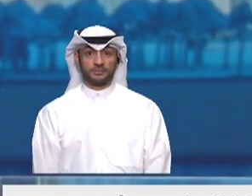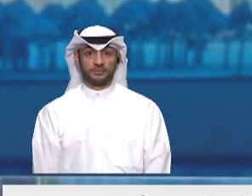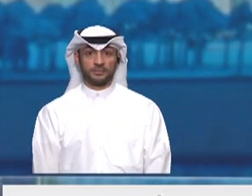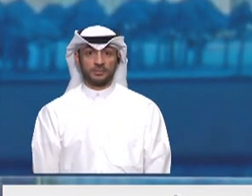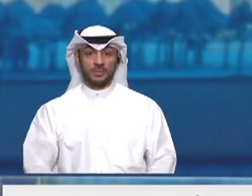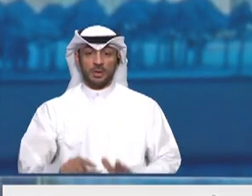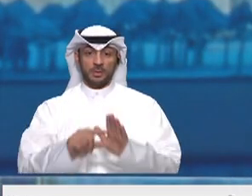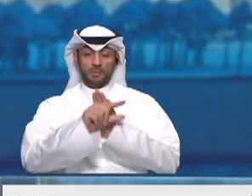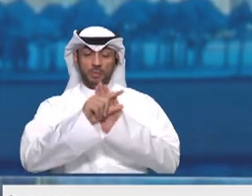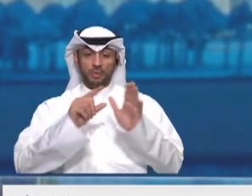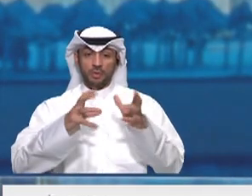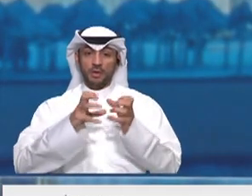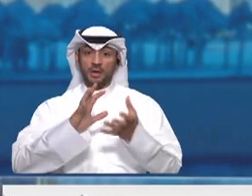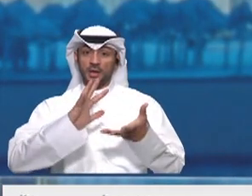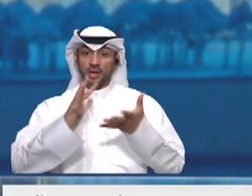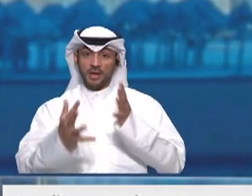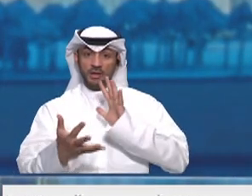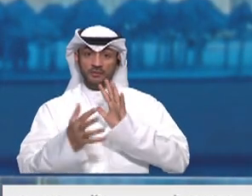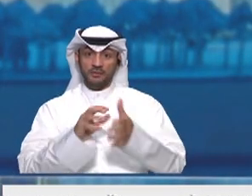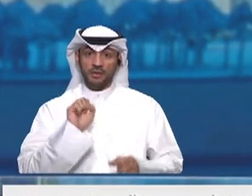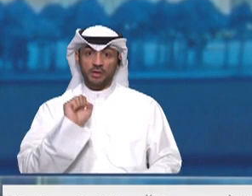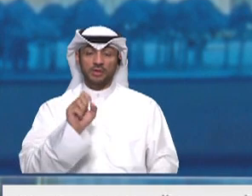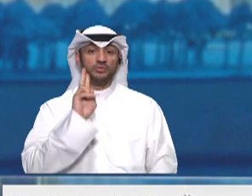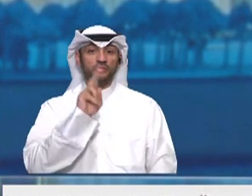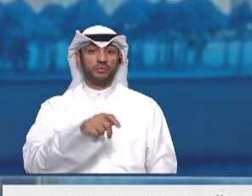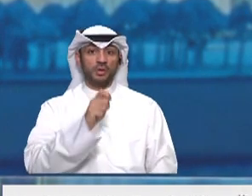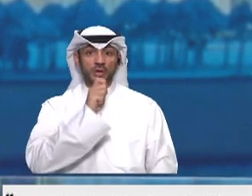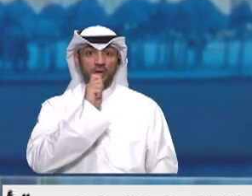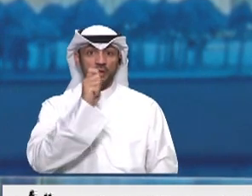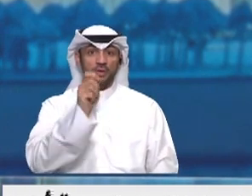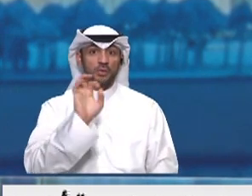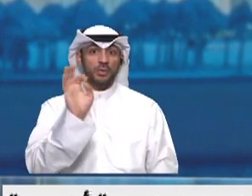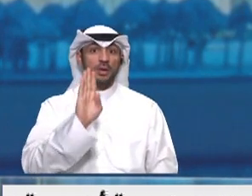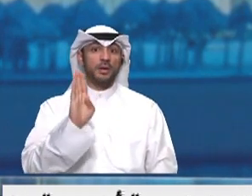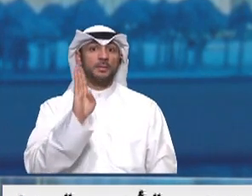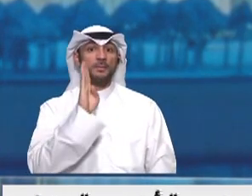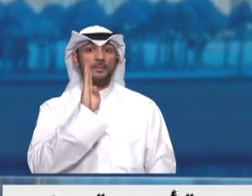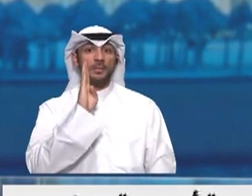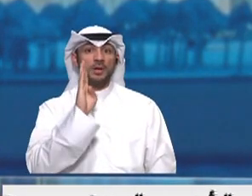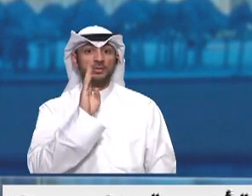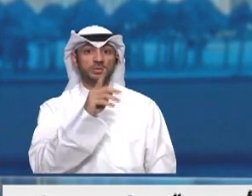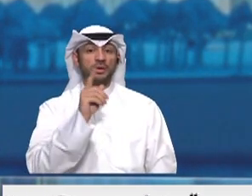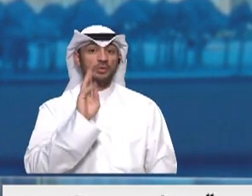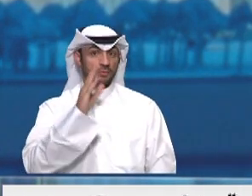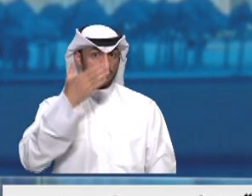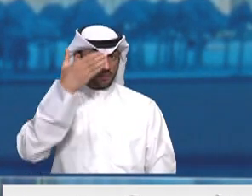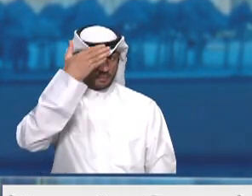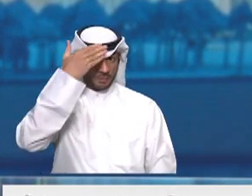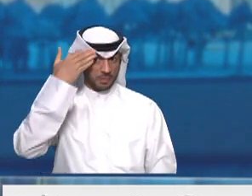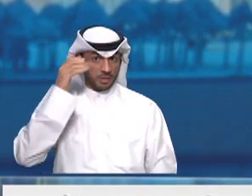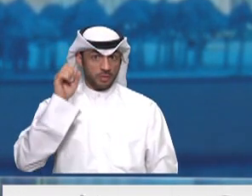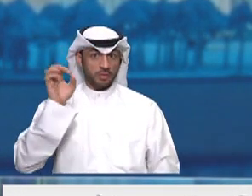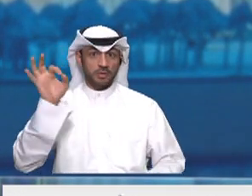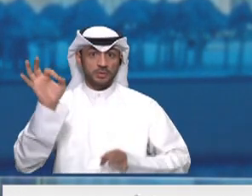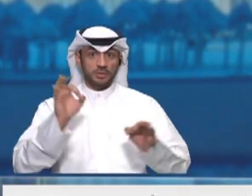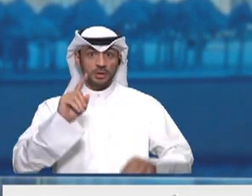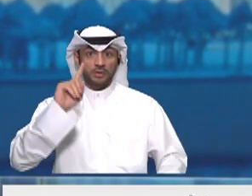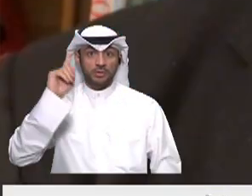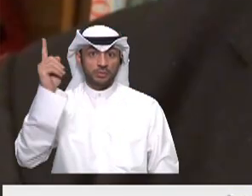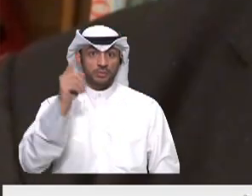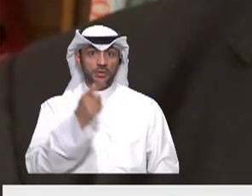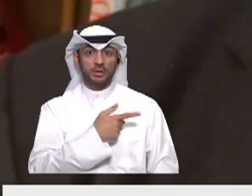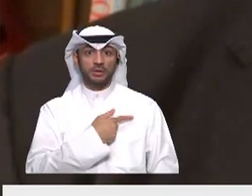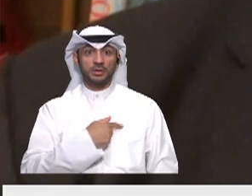وللمزيد من المتابعة ينضم إلينا من العاصمة البلجيكية بروكسل الباحث في الشؤون الدولية الأستاذ محمد